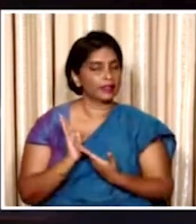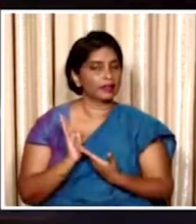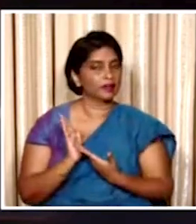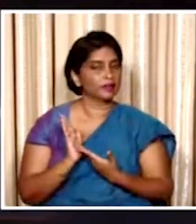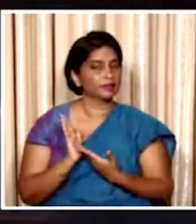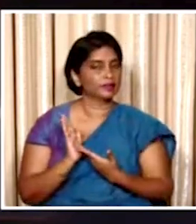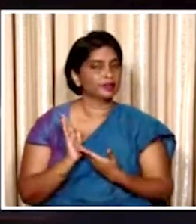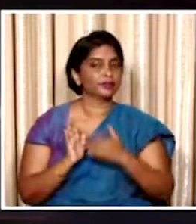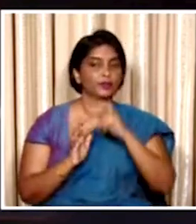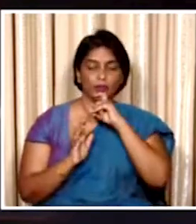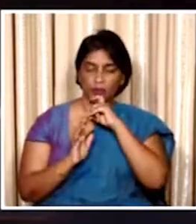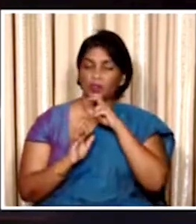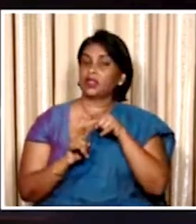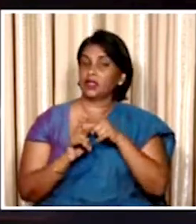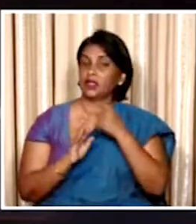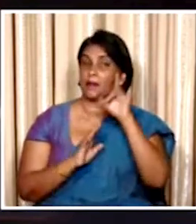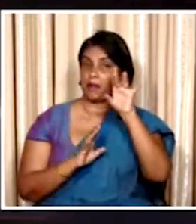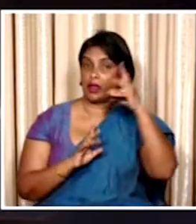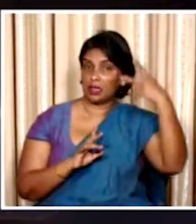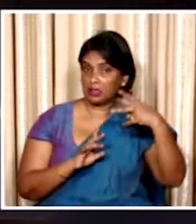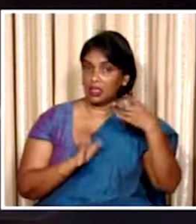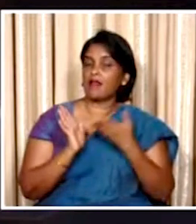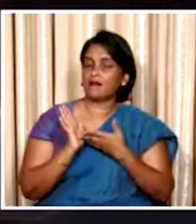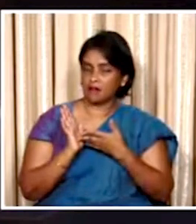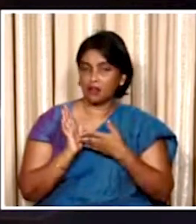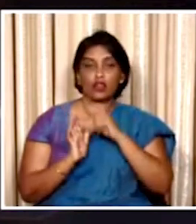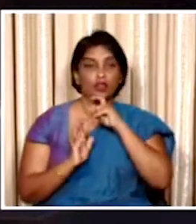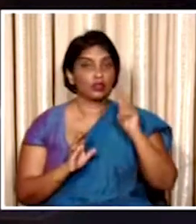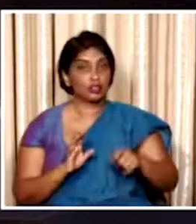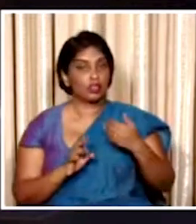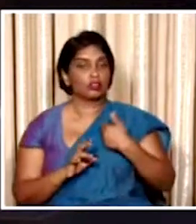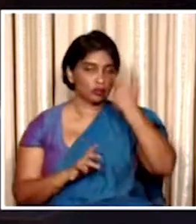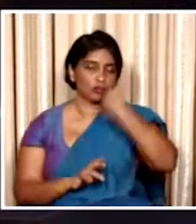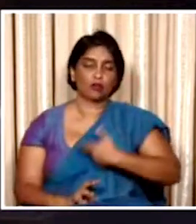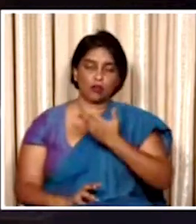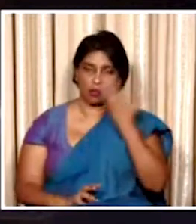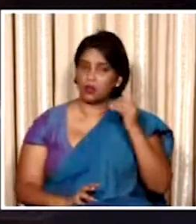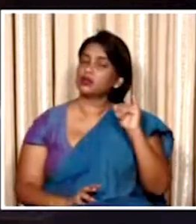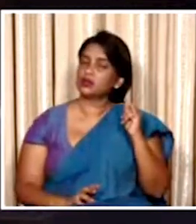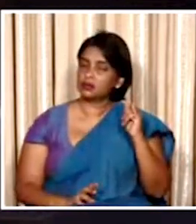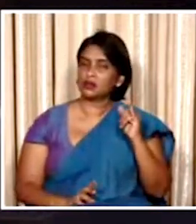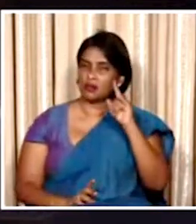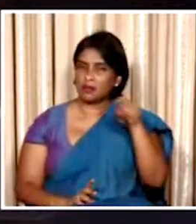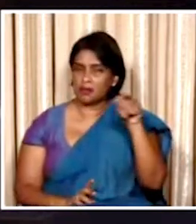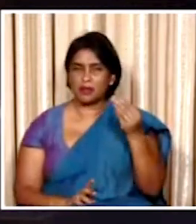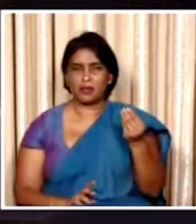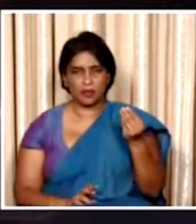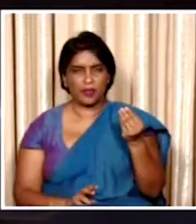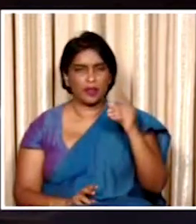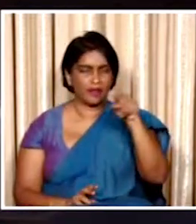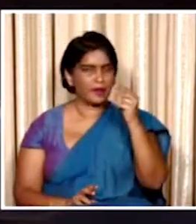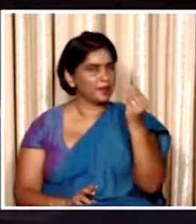දුර අපරාධ නඩු විධාන සංග්‍රහයේ 15(2) වගන්ති තියෙනවා විනිශ්චකාරවරයාට පුළුවන් යම්කිසි අඩු වැරද්දක් සම්බන්ධයෙන් සුළු